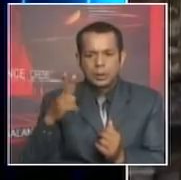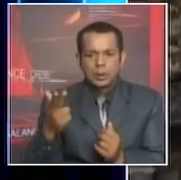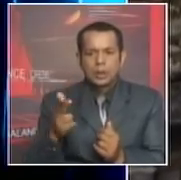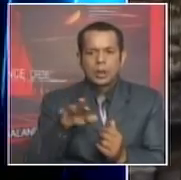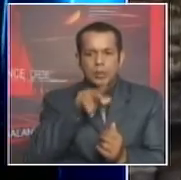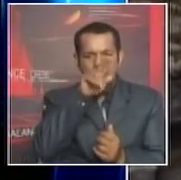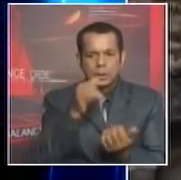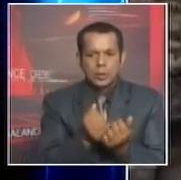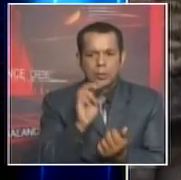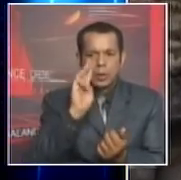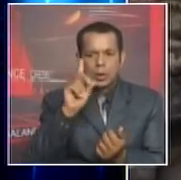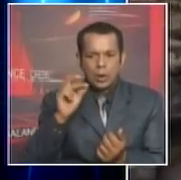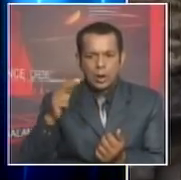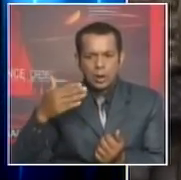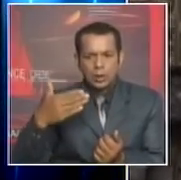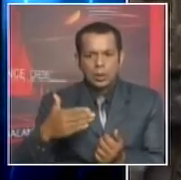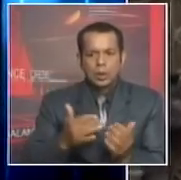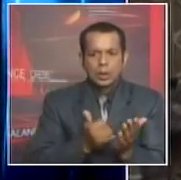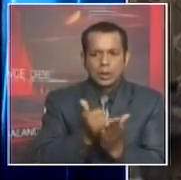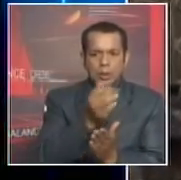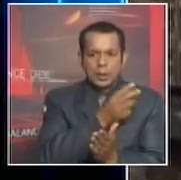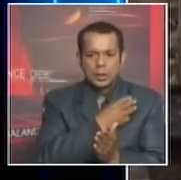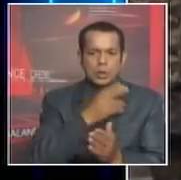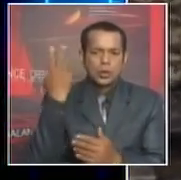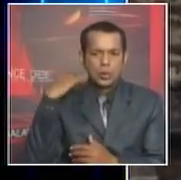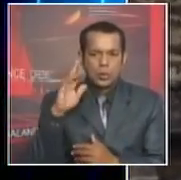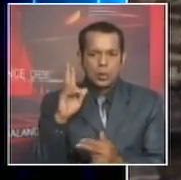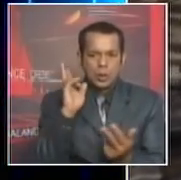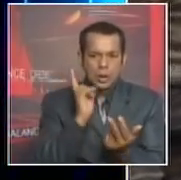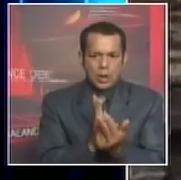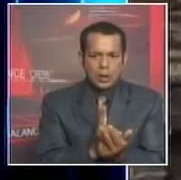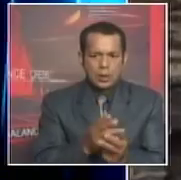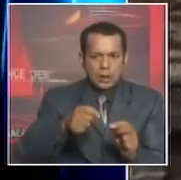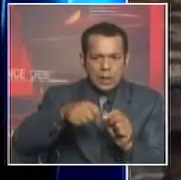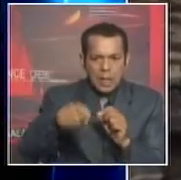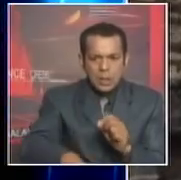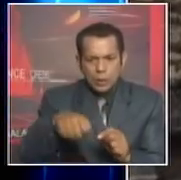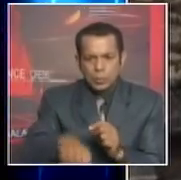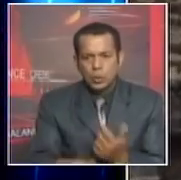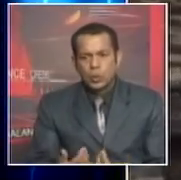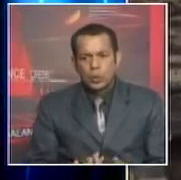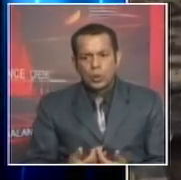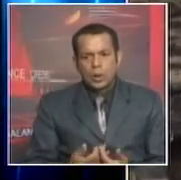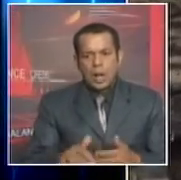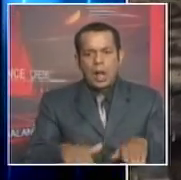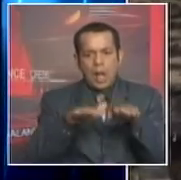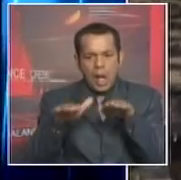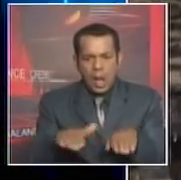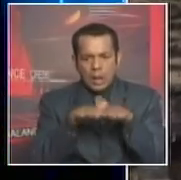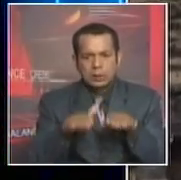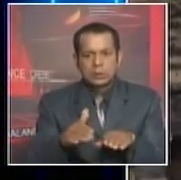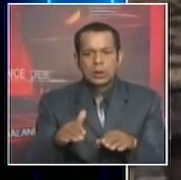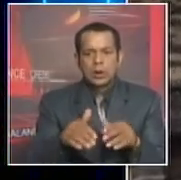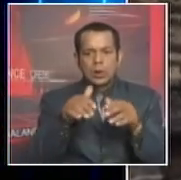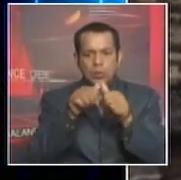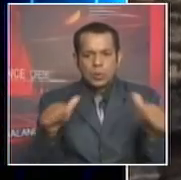मचाराम डङ्गोलको भनाइ छ। जुन खेती किसान थियो, सबैजना खेतीबारी गर्थ्यो, धान रोप्थ्यो, होइन, खेतीबारीमै आधारित हाम्रो परम्परा